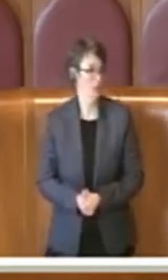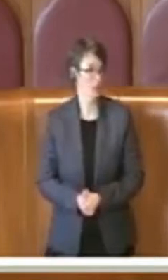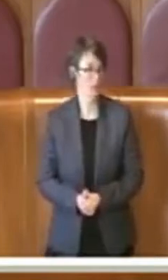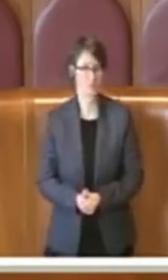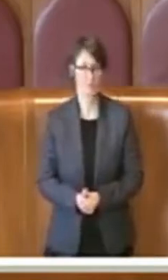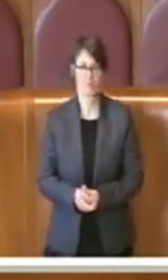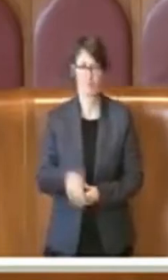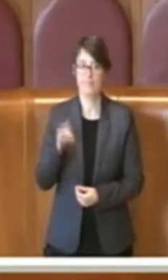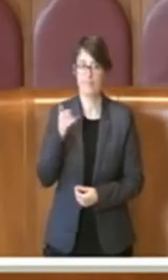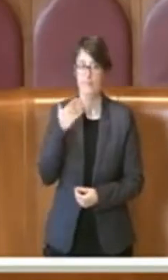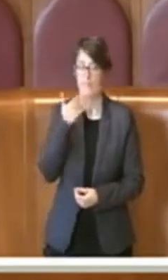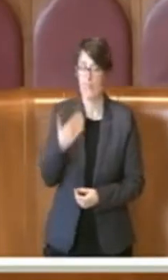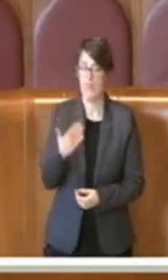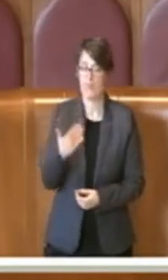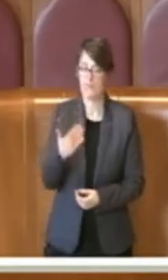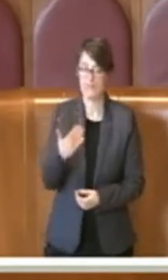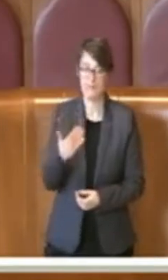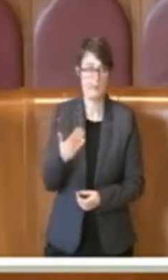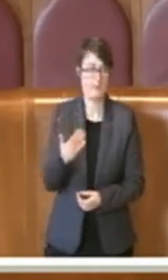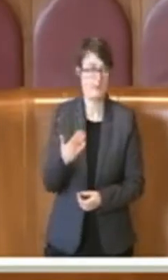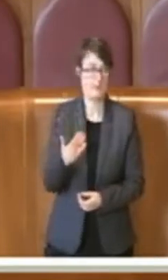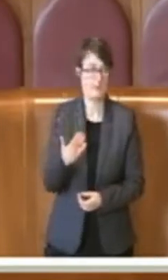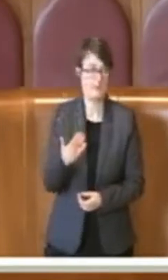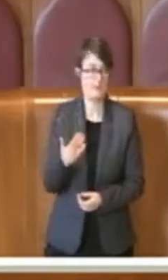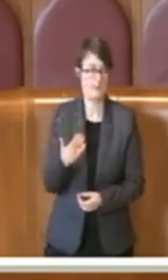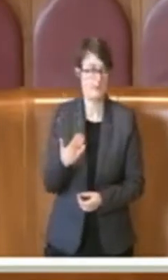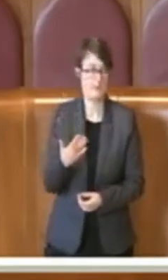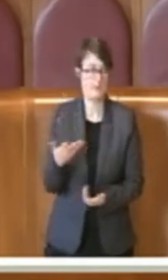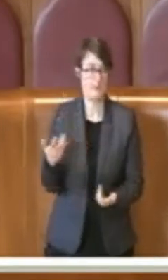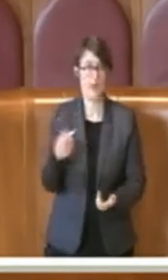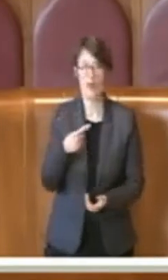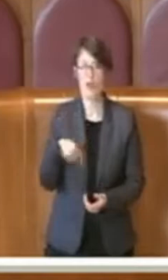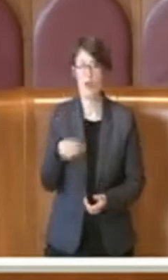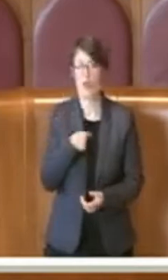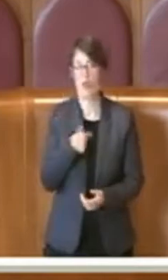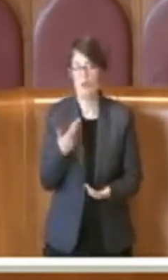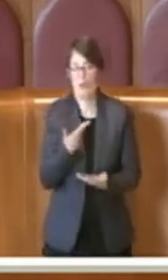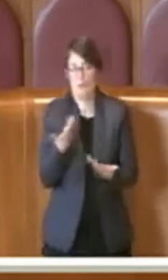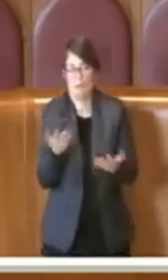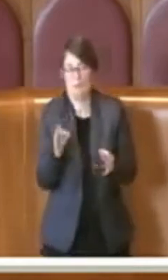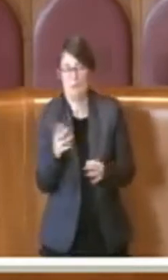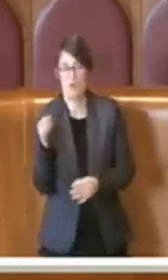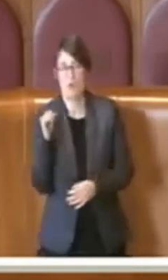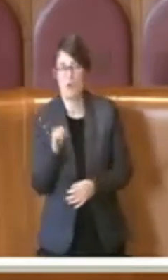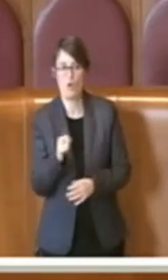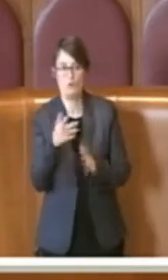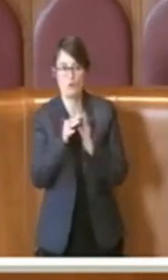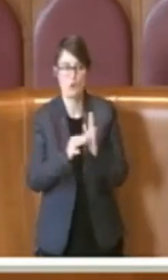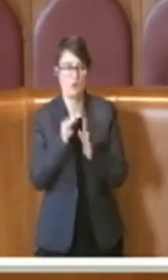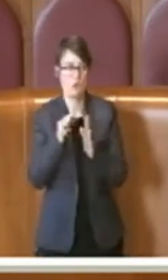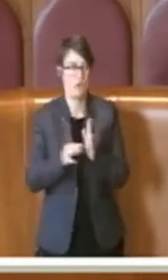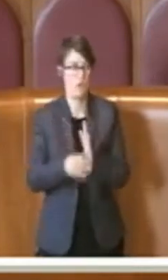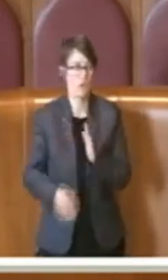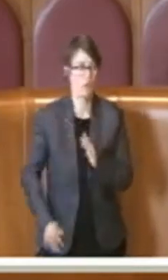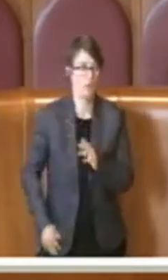Grazie. Allora, no, noi siamo fondamentalmente contrari a questo ordine del giorno, in quanto